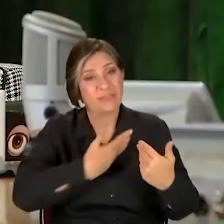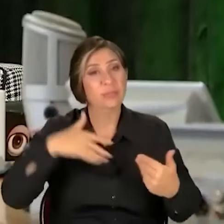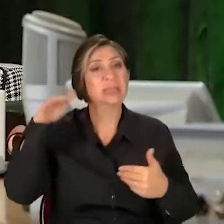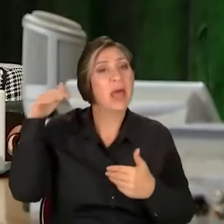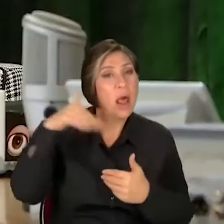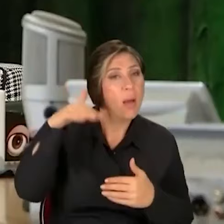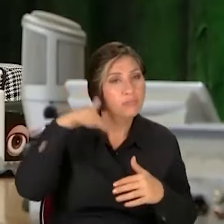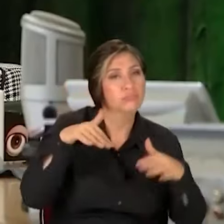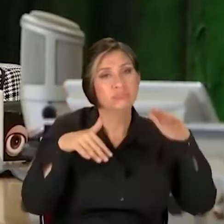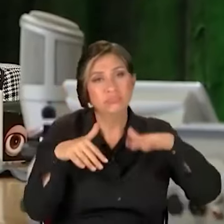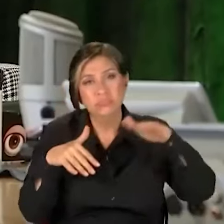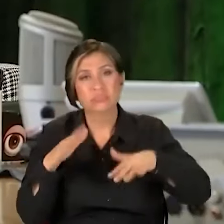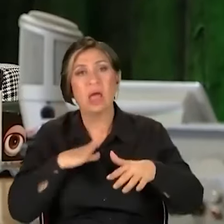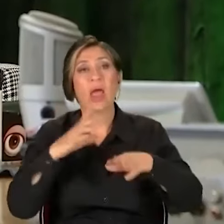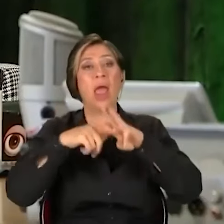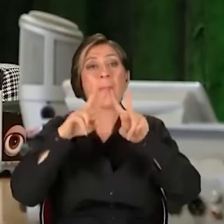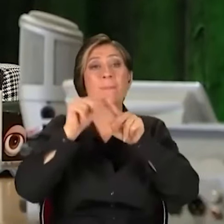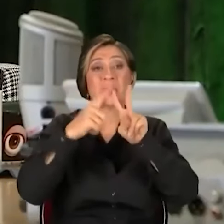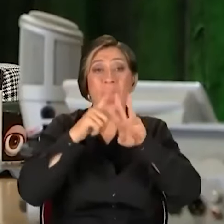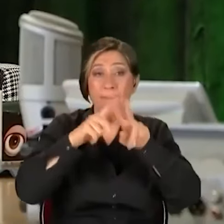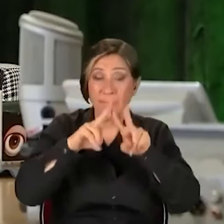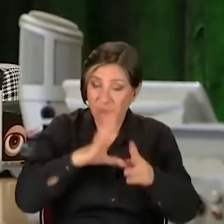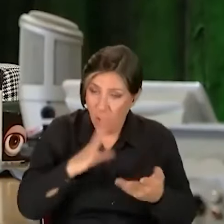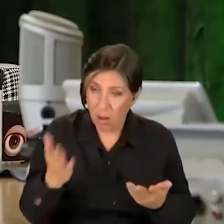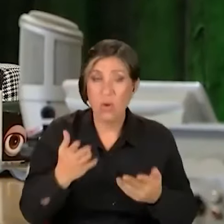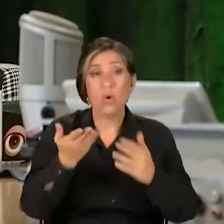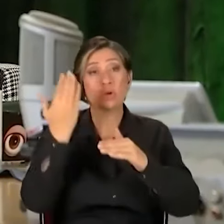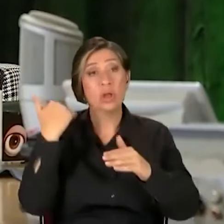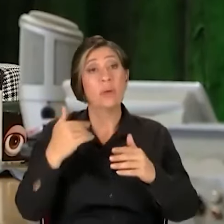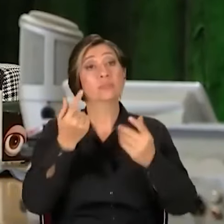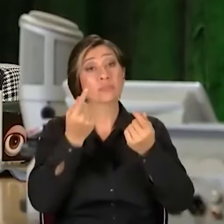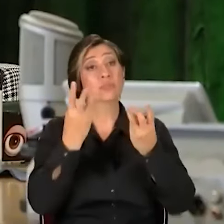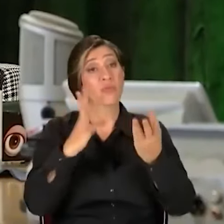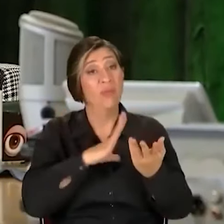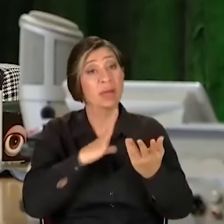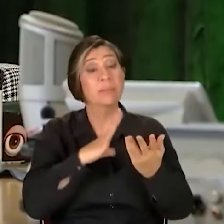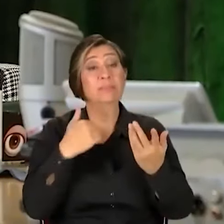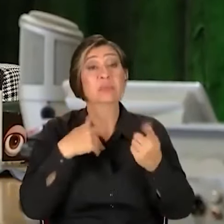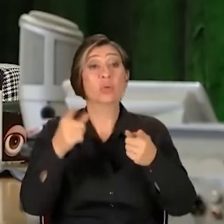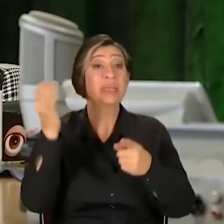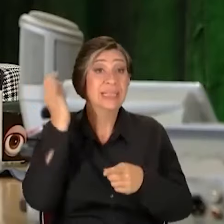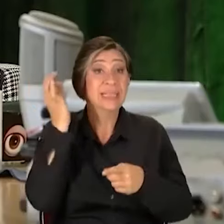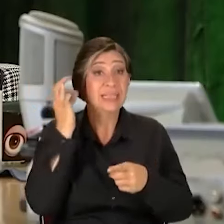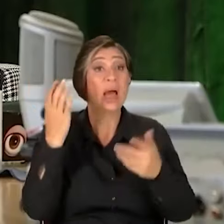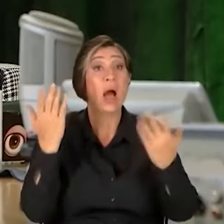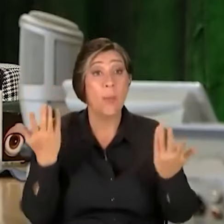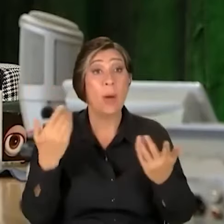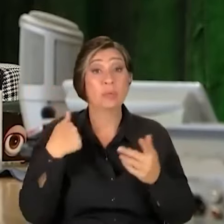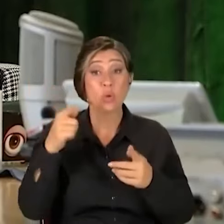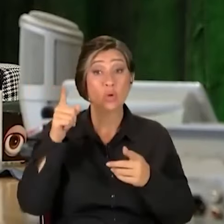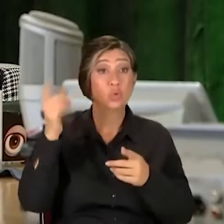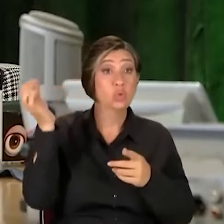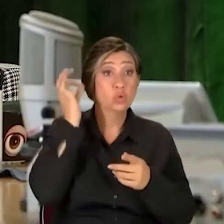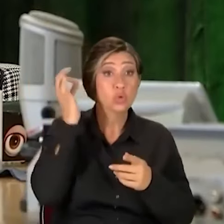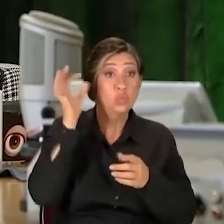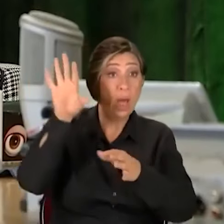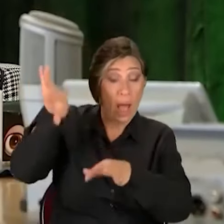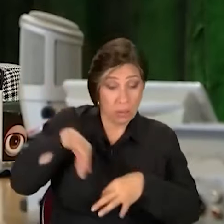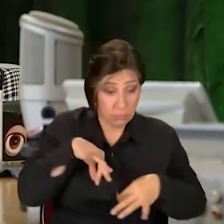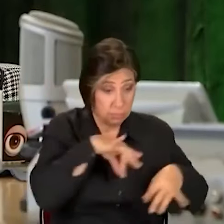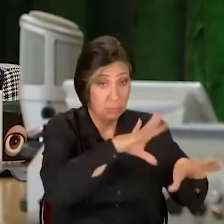rapçiler vardı. Hani Tupac vardı, Eminem vardı. Evet. Ondan önce işte Run DMC'ler vardı. Biz de bunları dinledik. Ama biz orada duyduğumuz